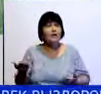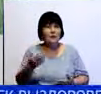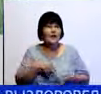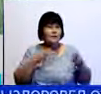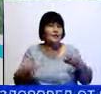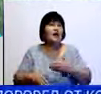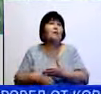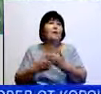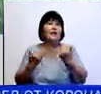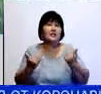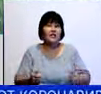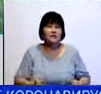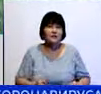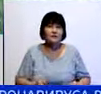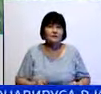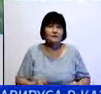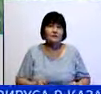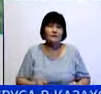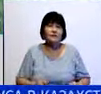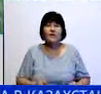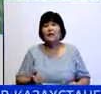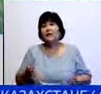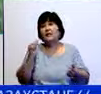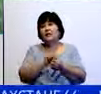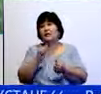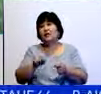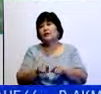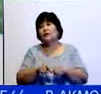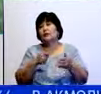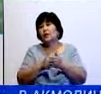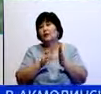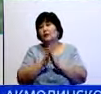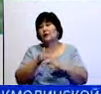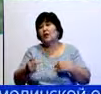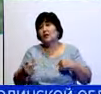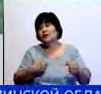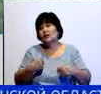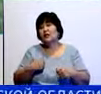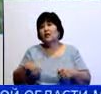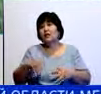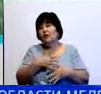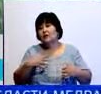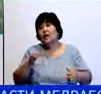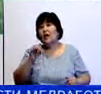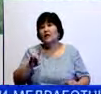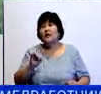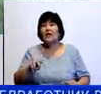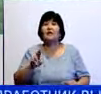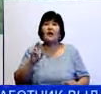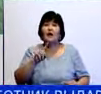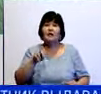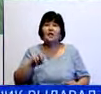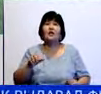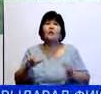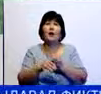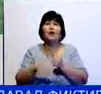приехали поддержать. Из-за засухи и бескормицы страдает скот Арала, Казалы и Мангистау. Мы одна